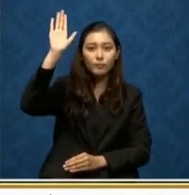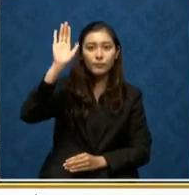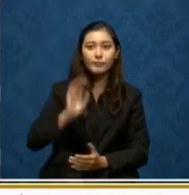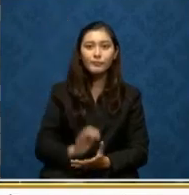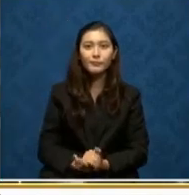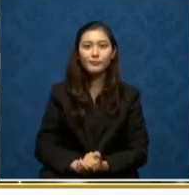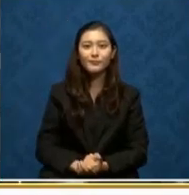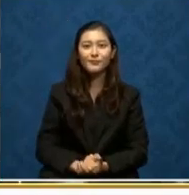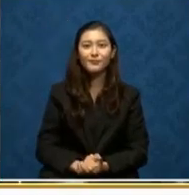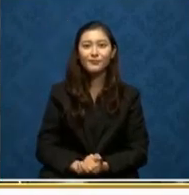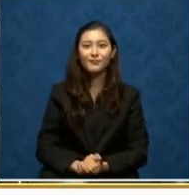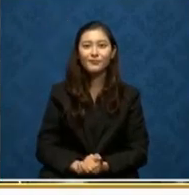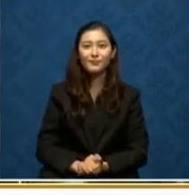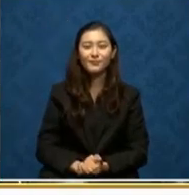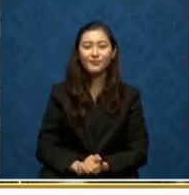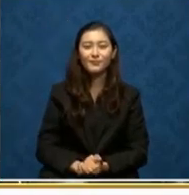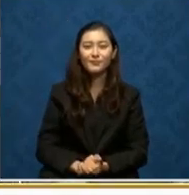ขอบคุณค่ะ